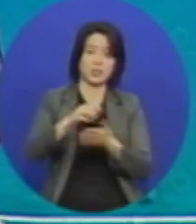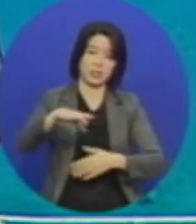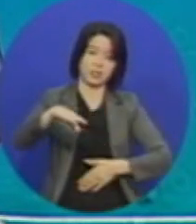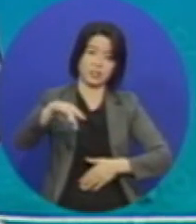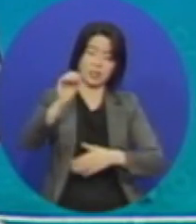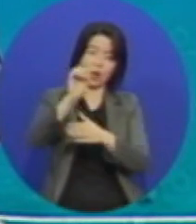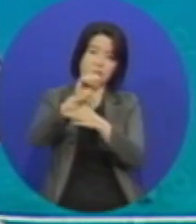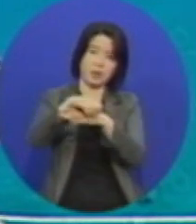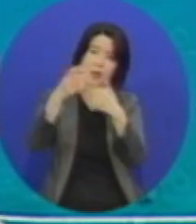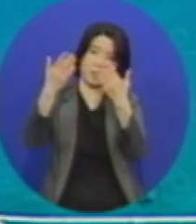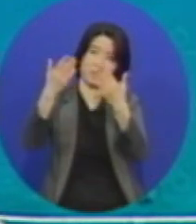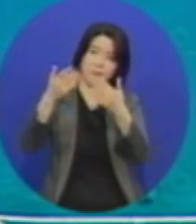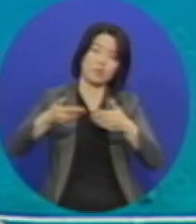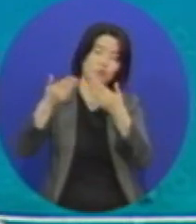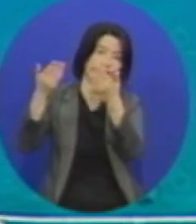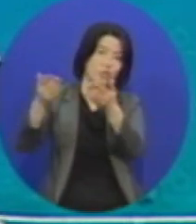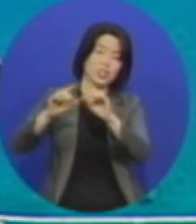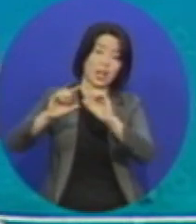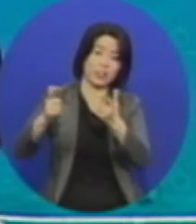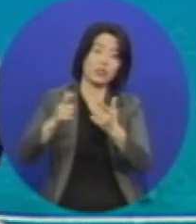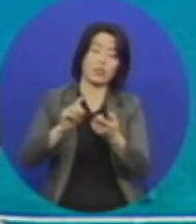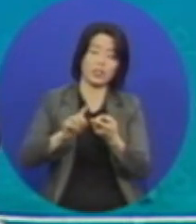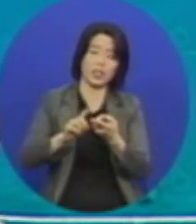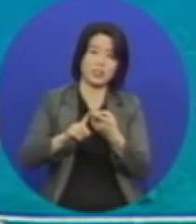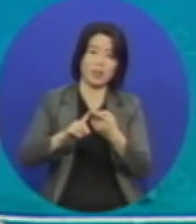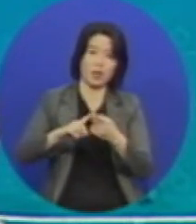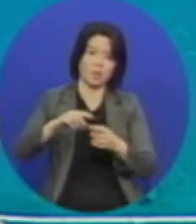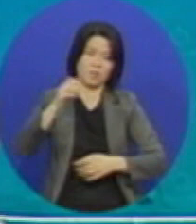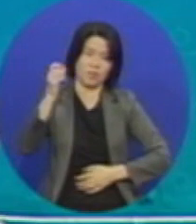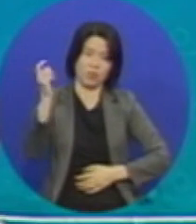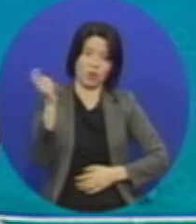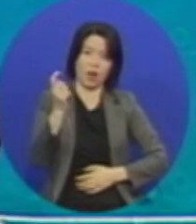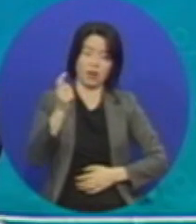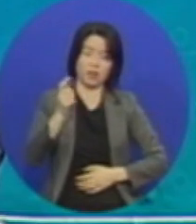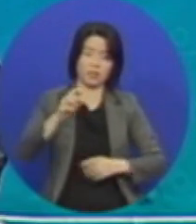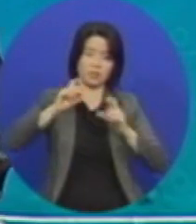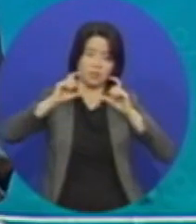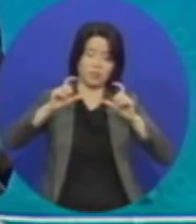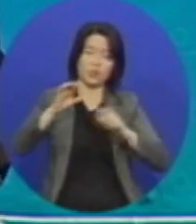바치지 않는 것에 대해서 굉장히 엄한 경고를 하셨습니다